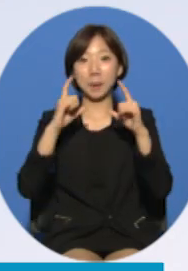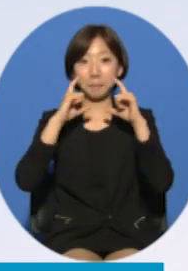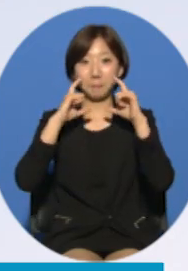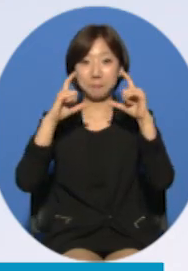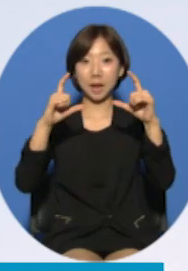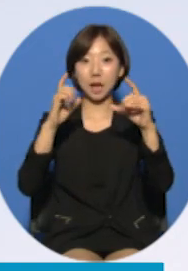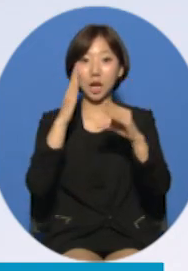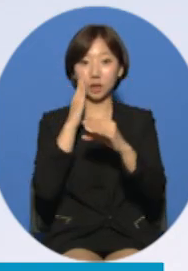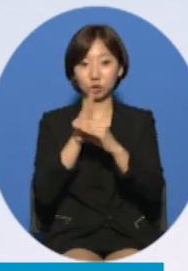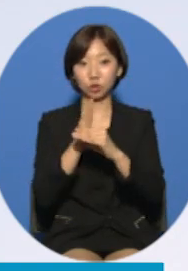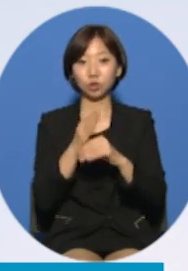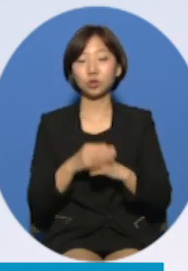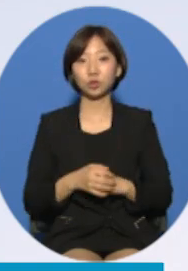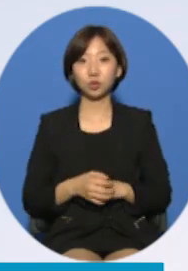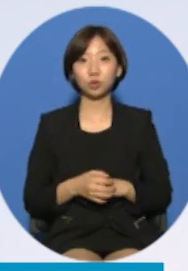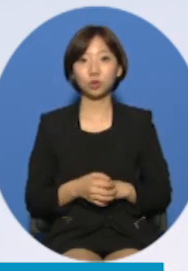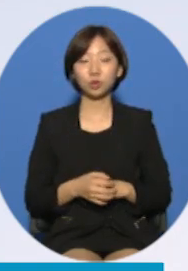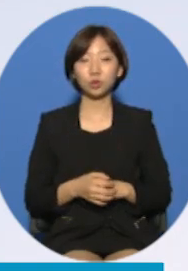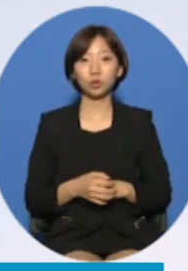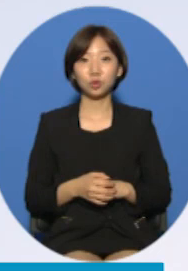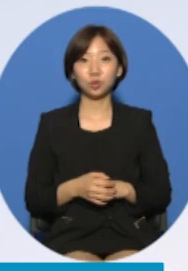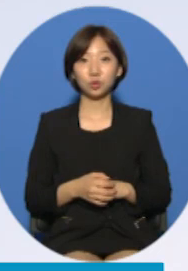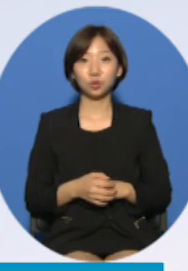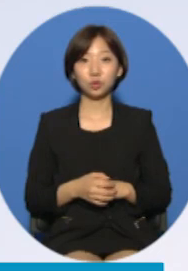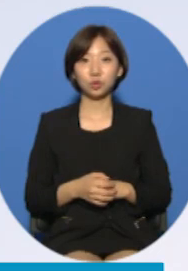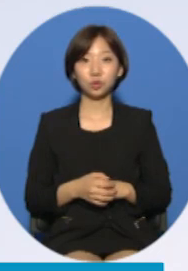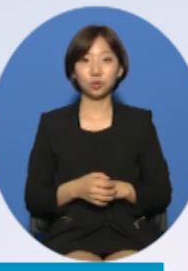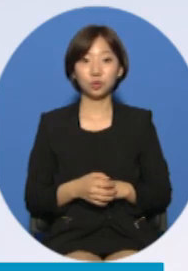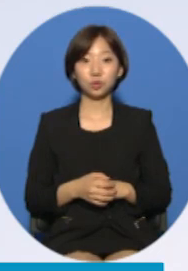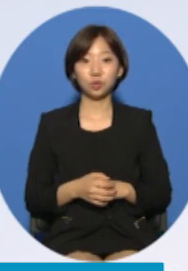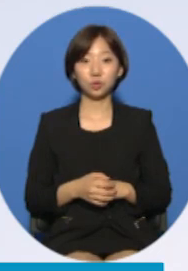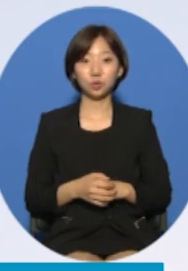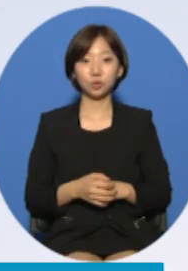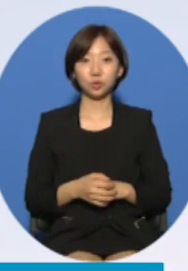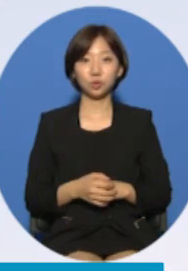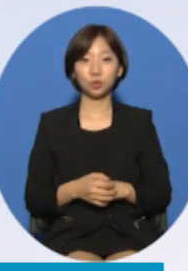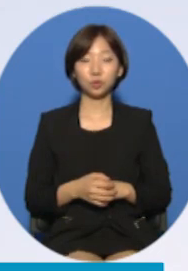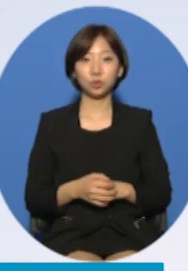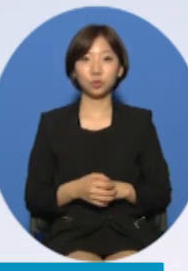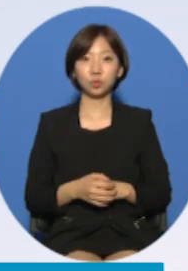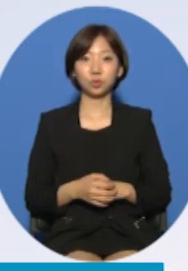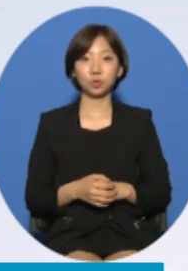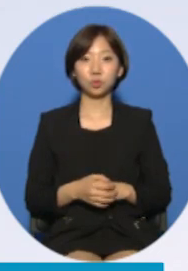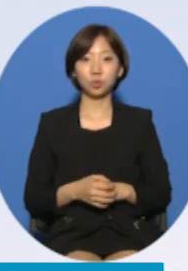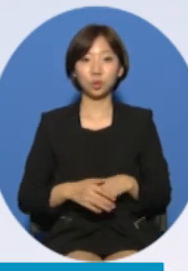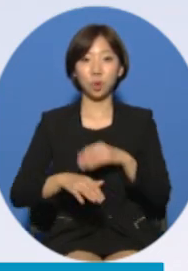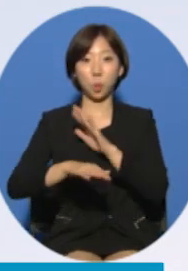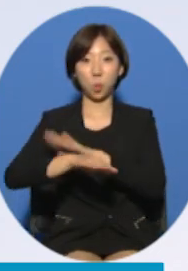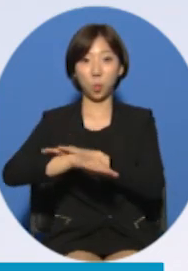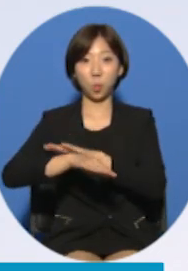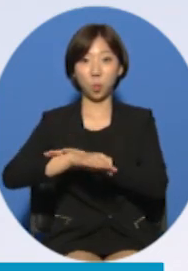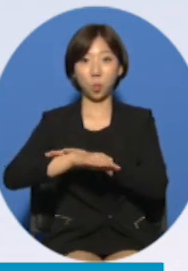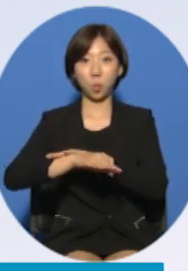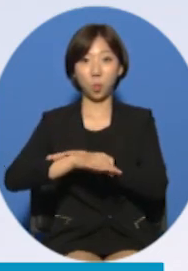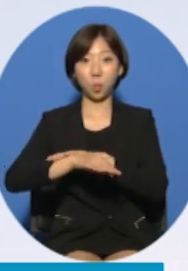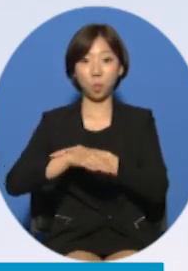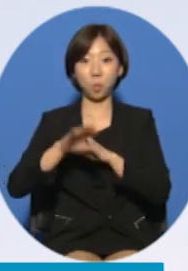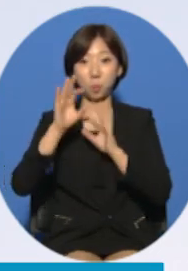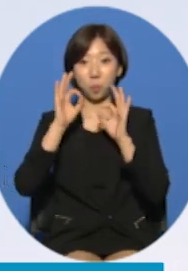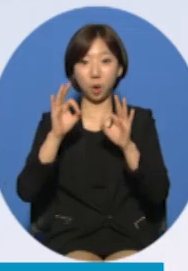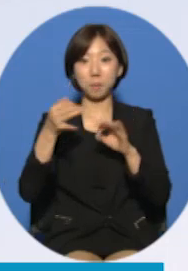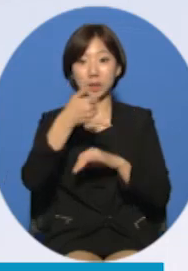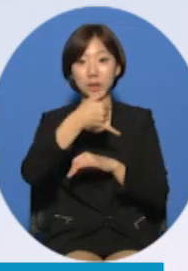각 투표소에서 투표 관리관께서 예. 투표 개시 선언을 합니다. 예. 네. 오른쪽 하단 오른쪽에 보면